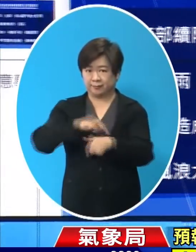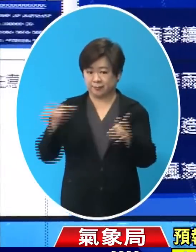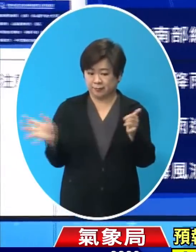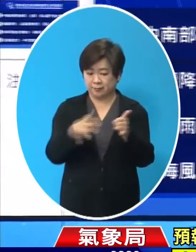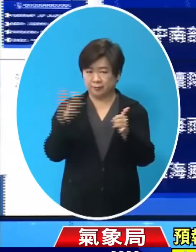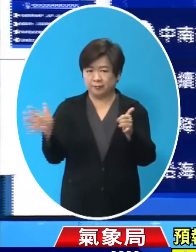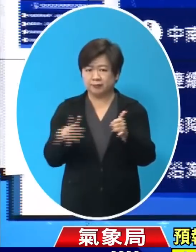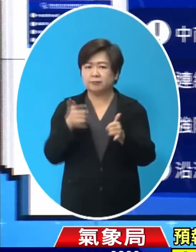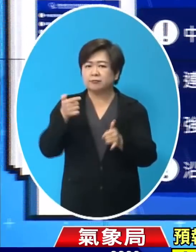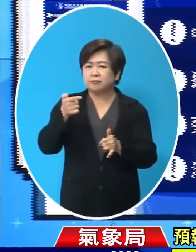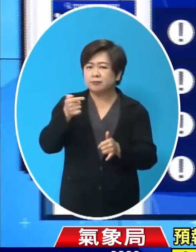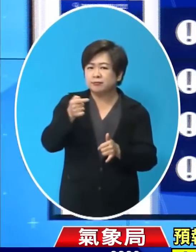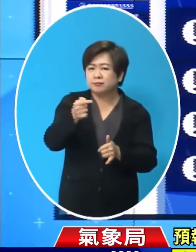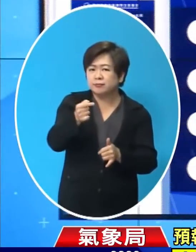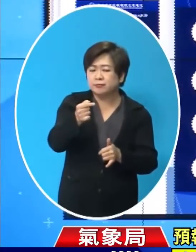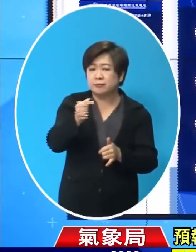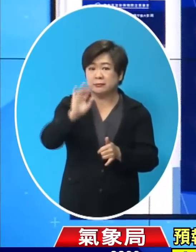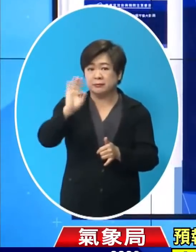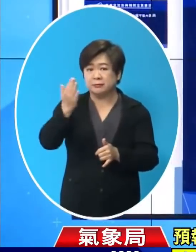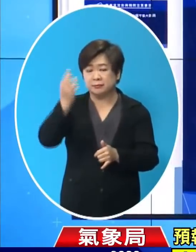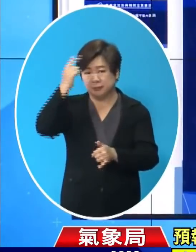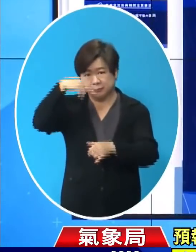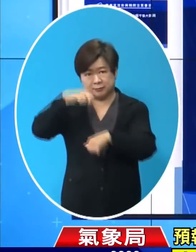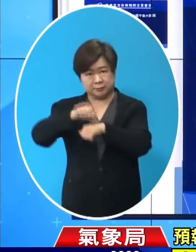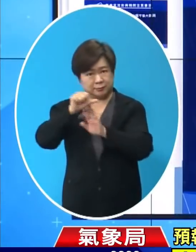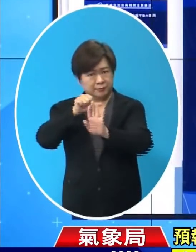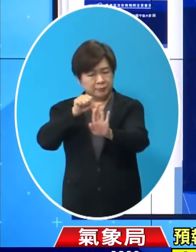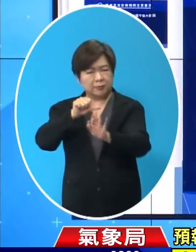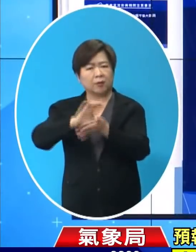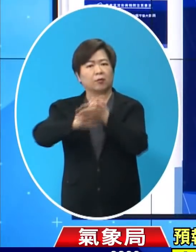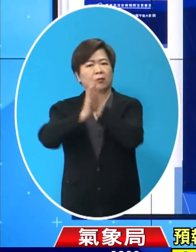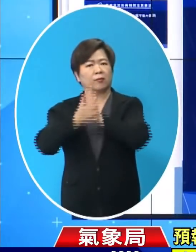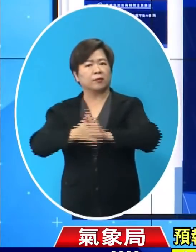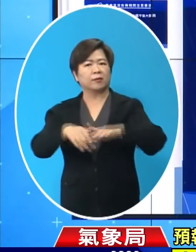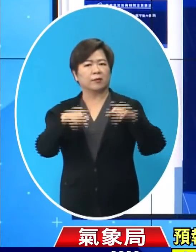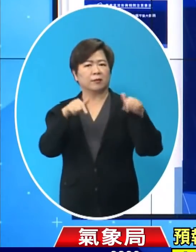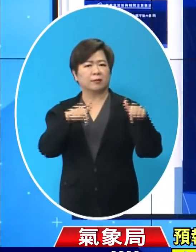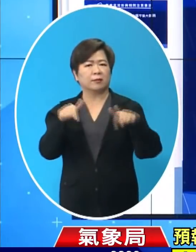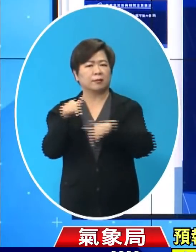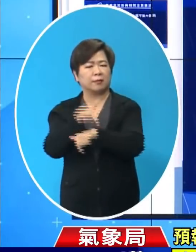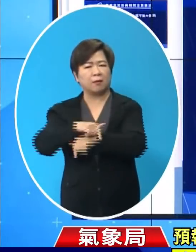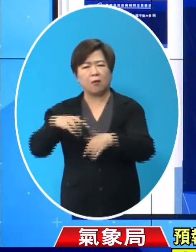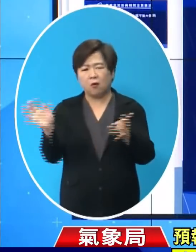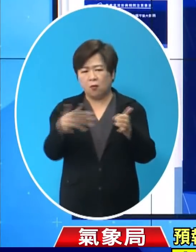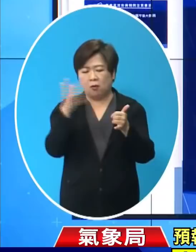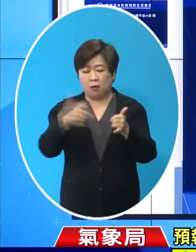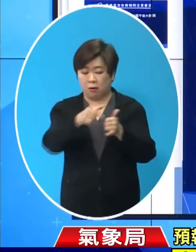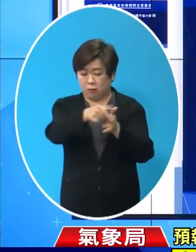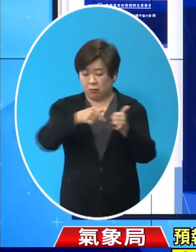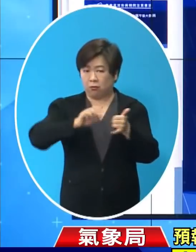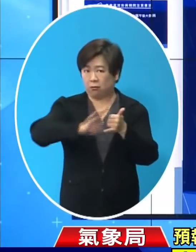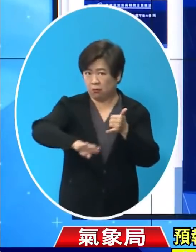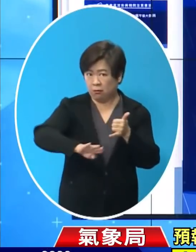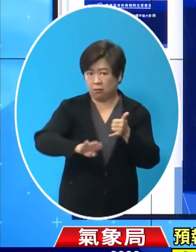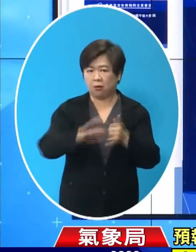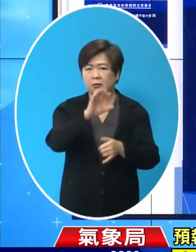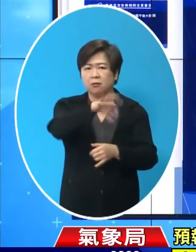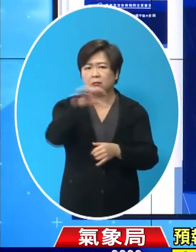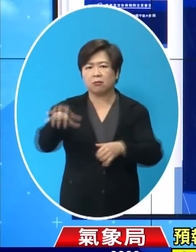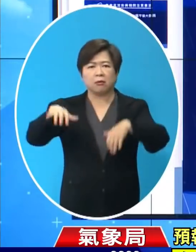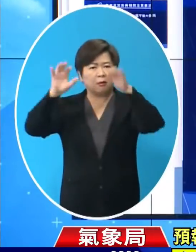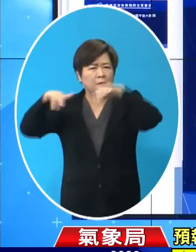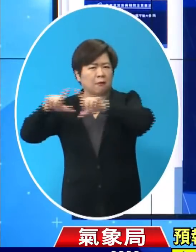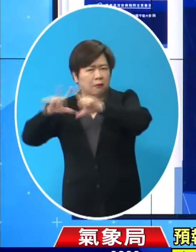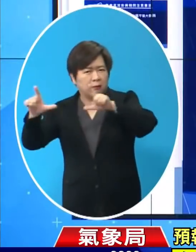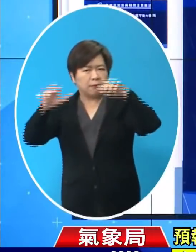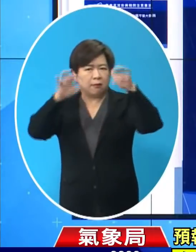渐要告一个尾声，但是今天傍晚之后，虽然变成西南风，但是中部、南部还是有可能会有局部性的